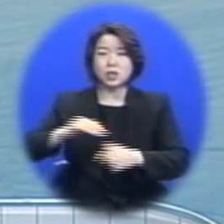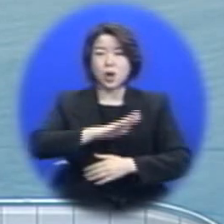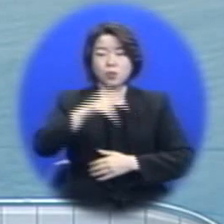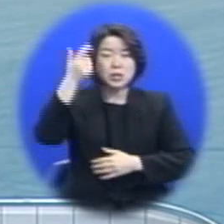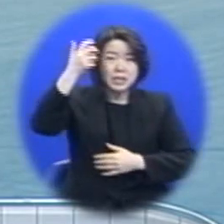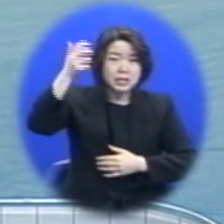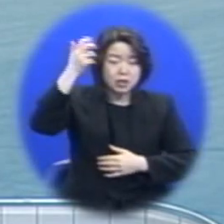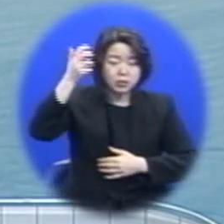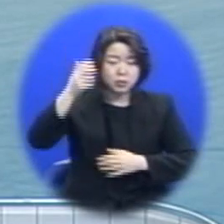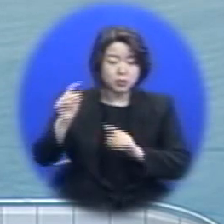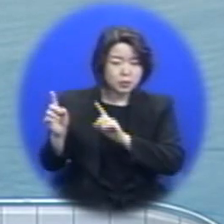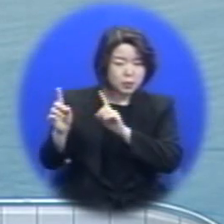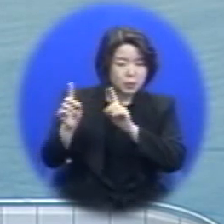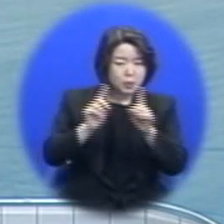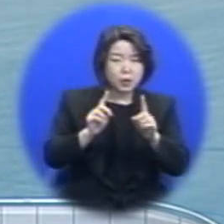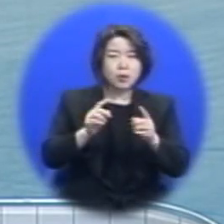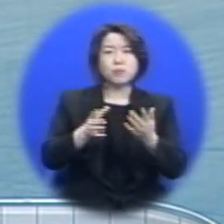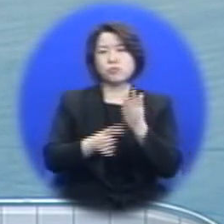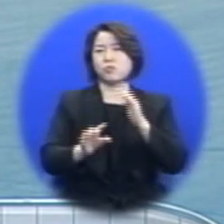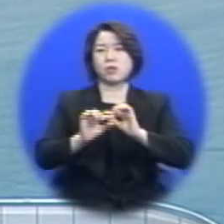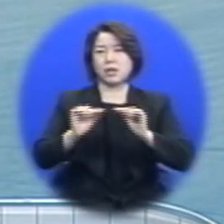영적으로 살리는 도구가 아닙니다.